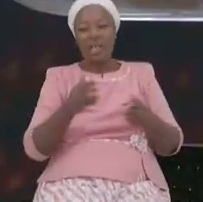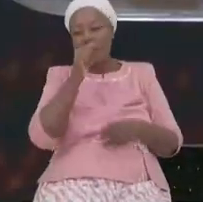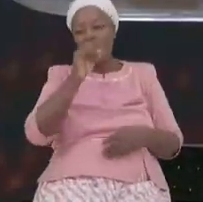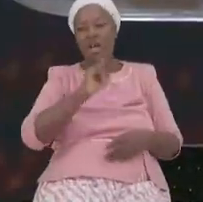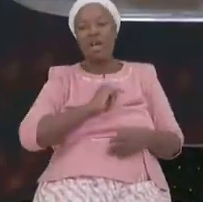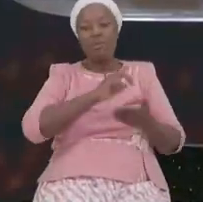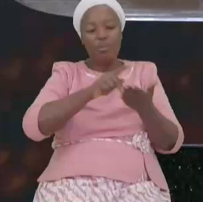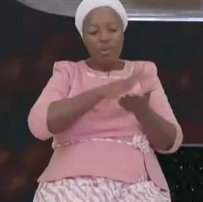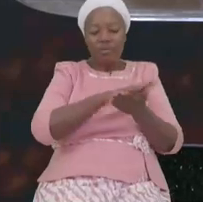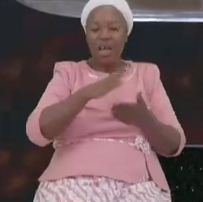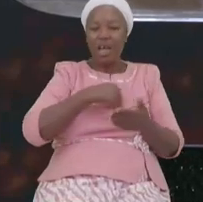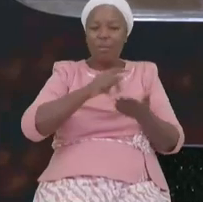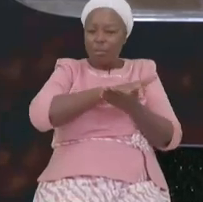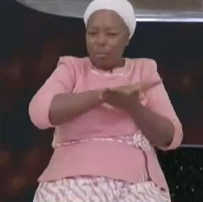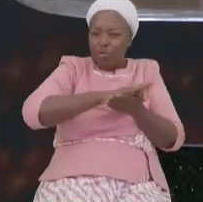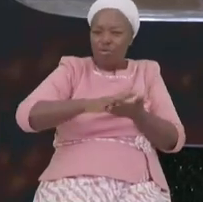purigé, me voici.